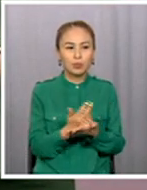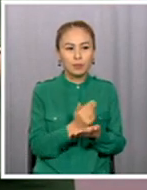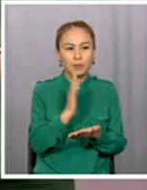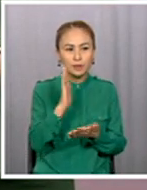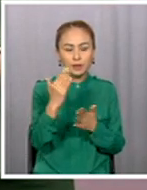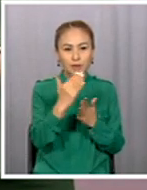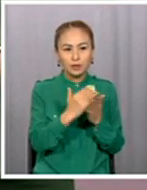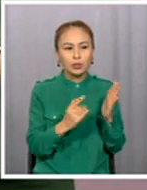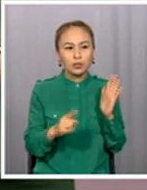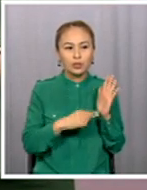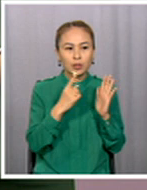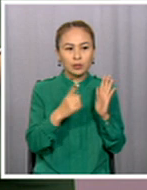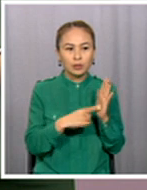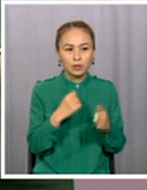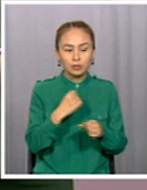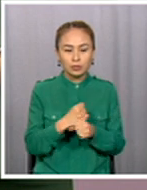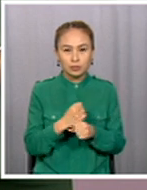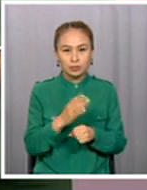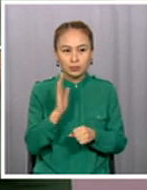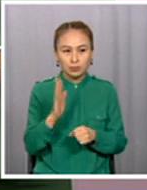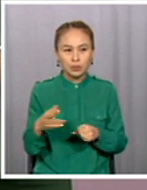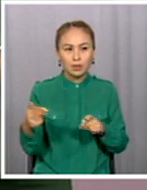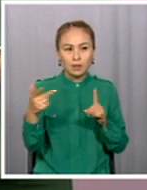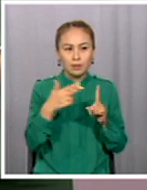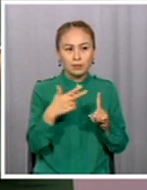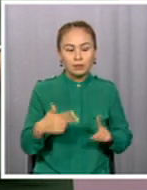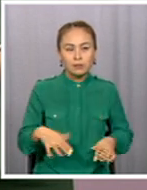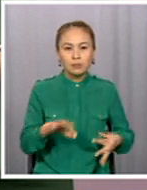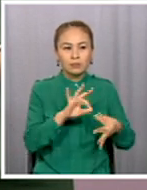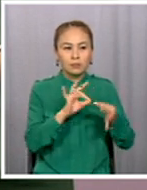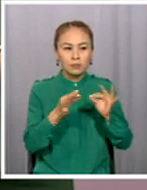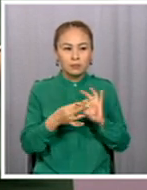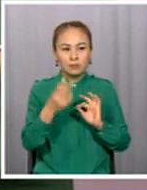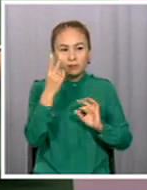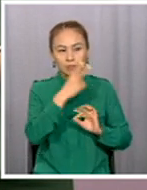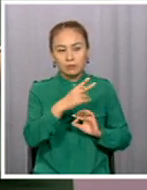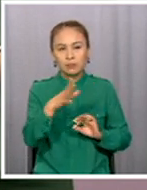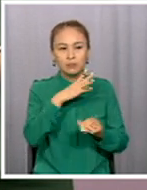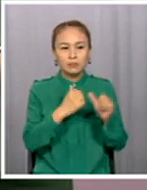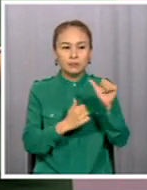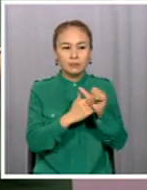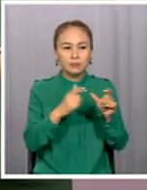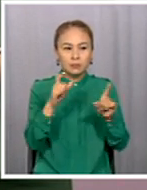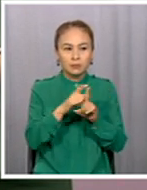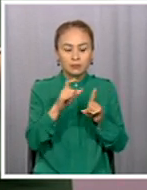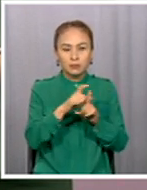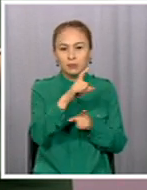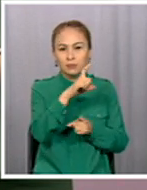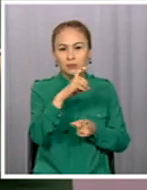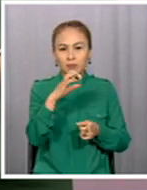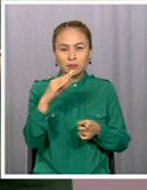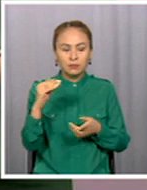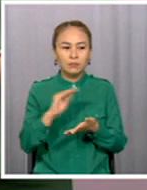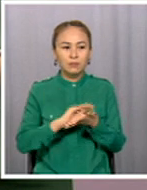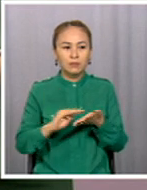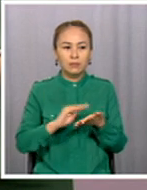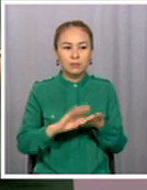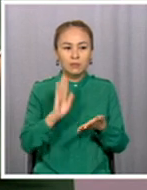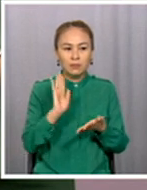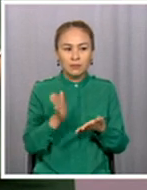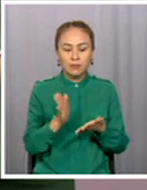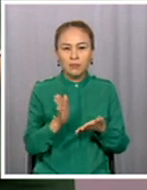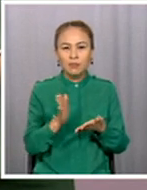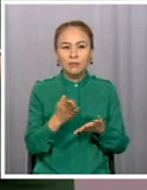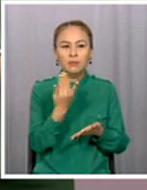табуға бағытталған сұрақтар құрастырасыңдар. Мәтіннің мазмұнына сүйеніп, тірек сөздер мен